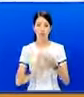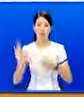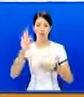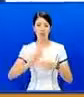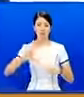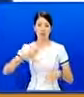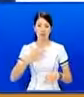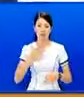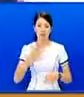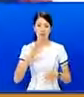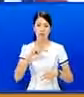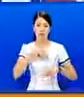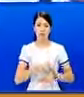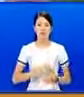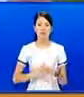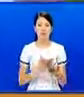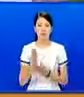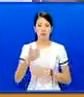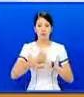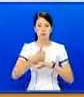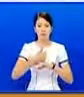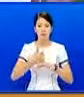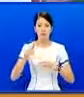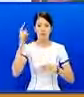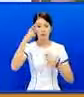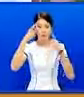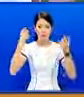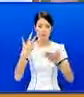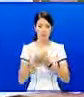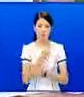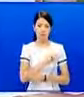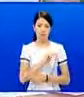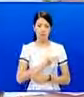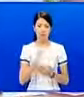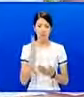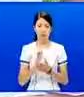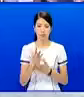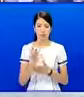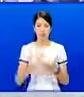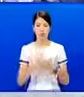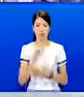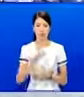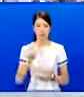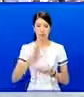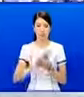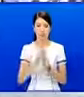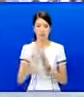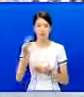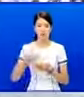еңбек нарығындағы ең маңызды ақпараттарды алып, екі қолға бір күрек тапты. Тағы 500-ге арнайы келісімшартқа қол қойды.